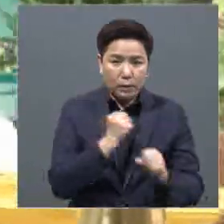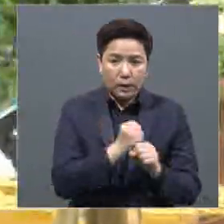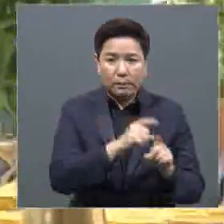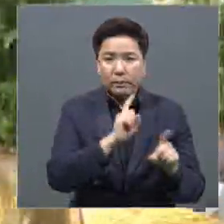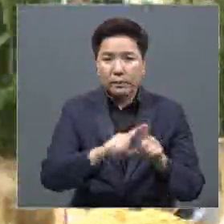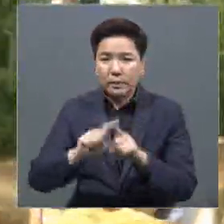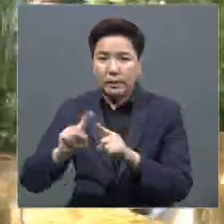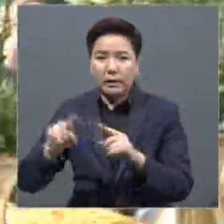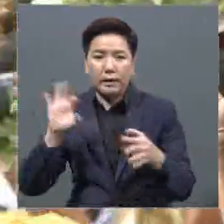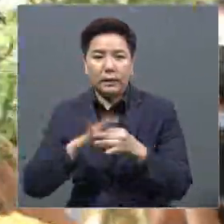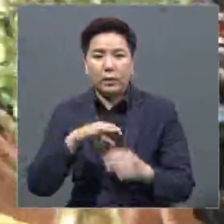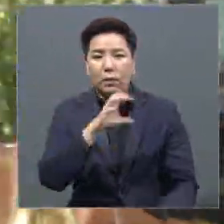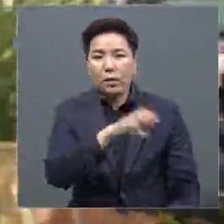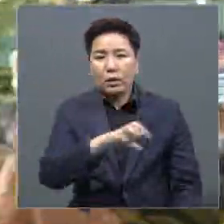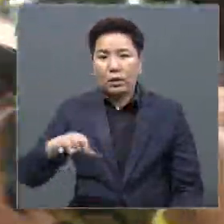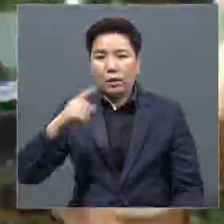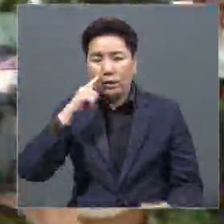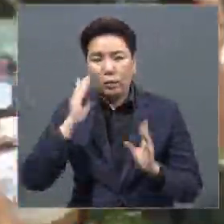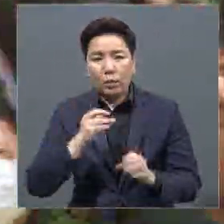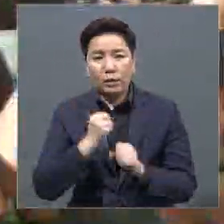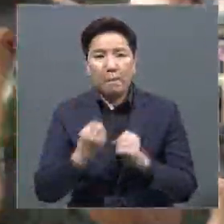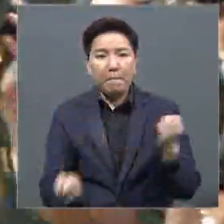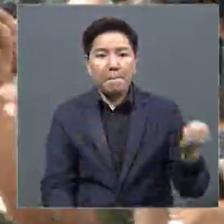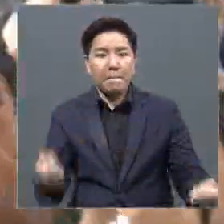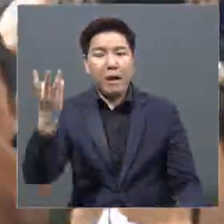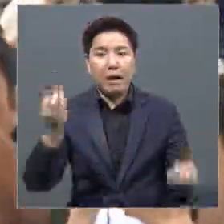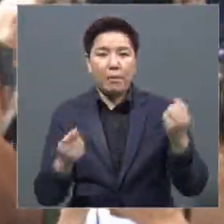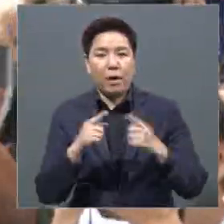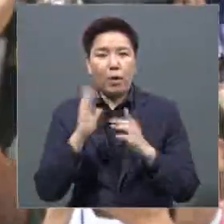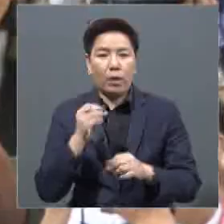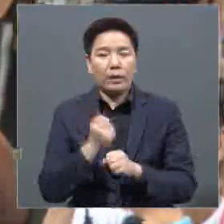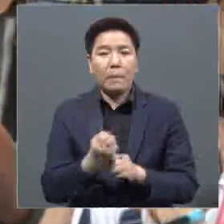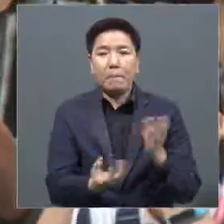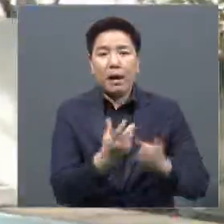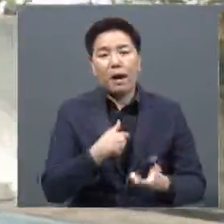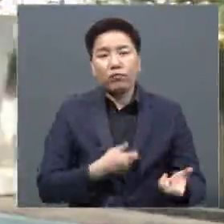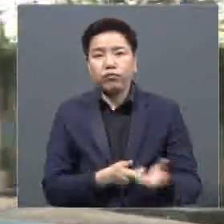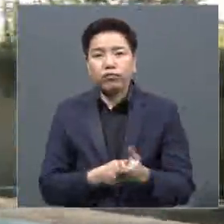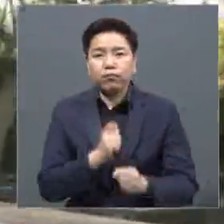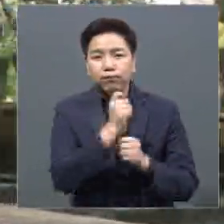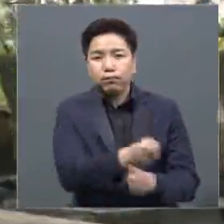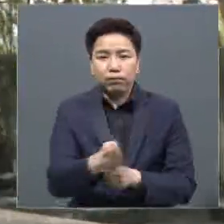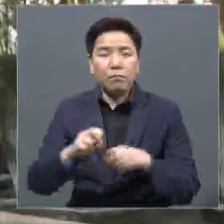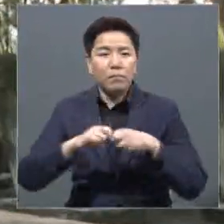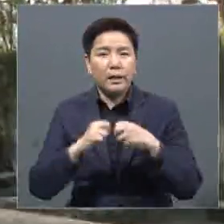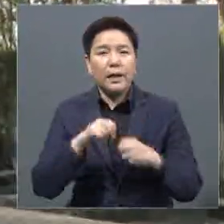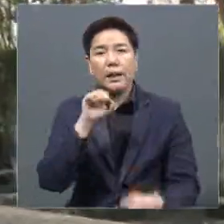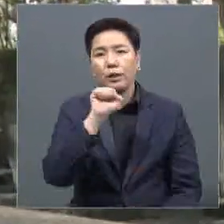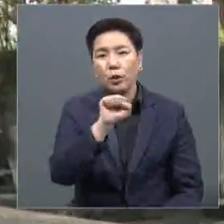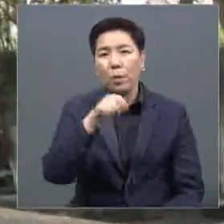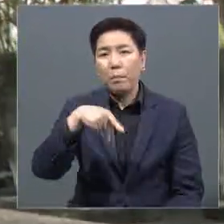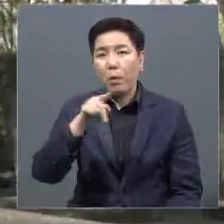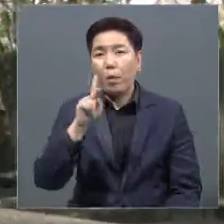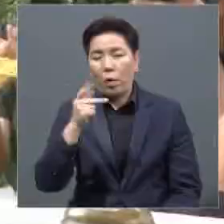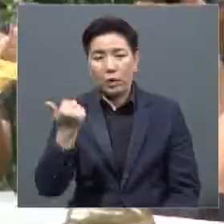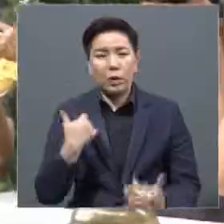พนักงานในองค์กรรวมถึงเจ้าหน้าที่พิทักษ์ป่าแล้วก็เจ้าหน้าที่ดับไฟป่านะคะสำหรับการแก้ปัญหาที่ดินสปก.ก็อยู่ระห